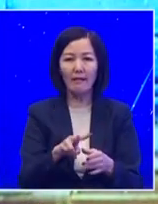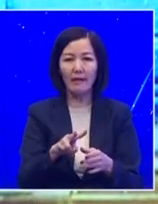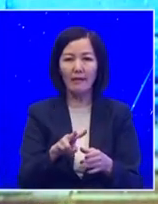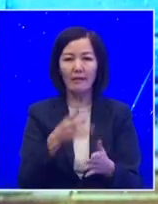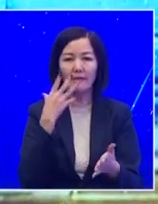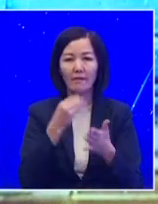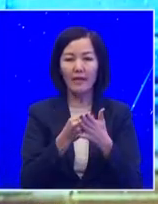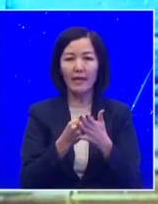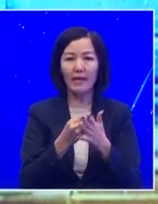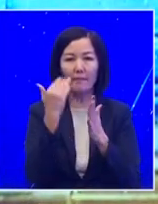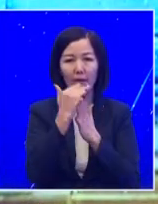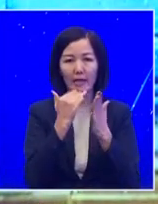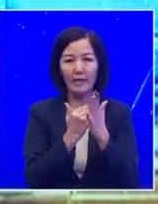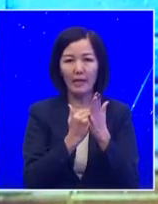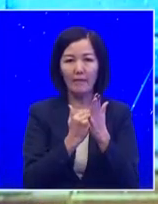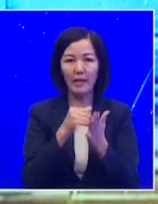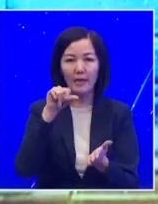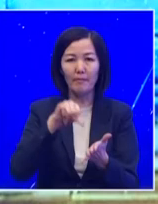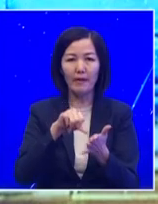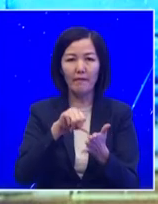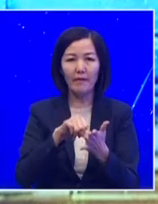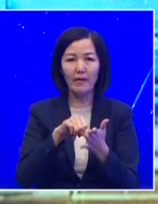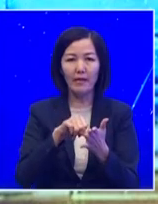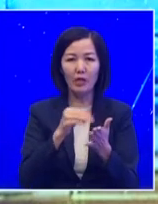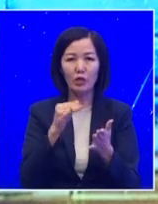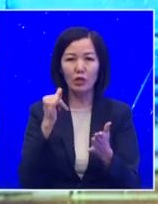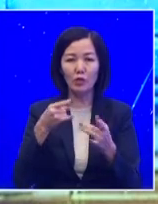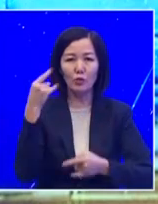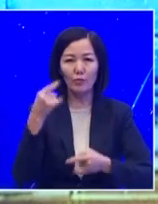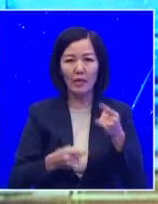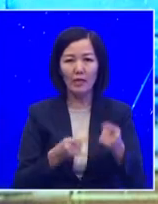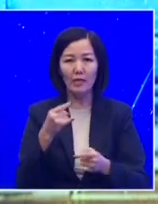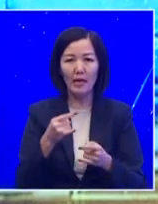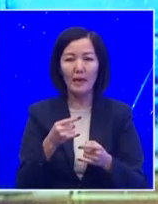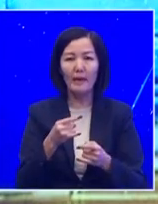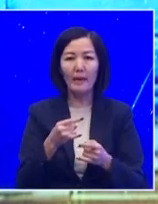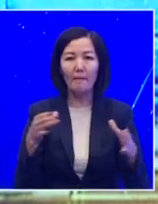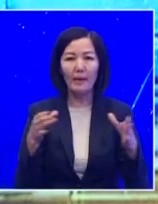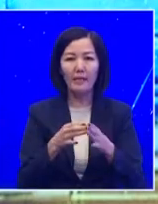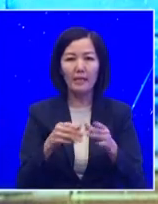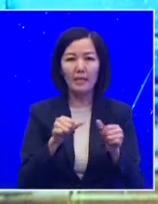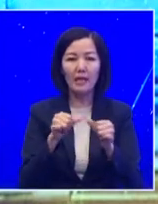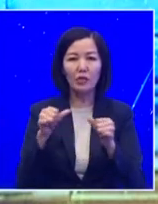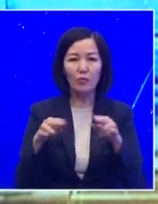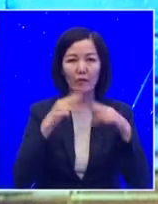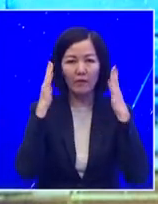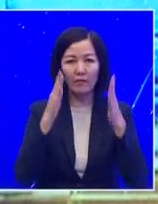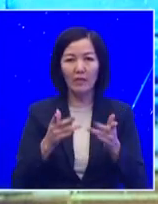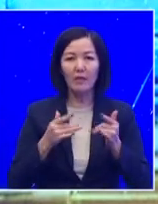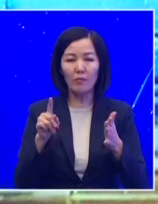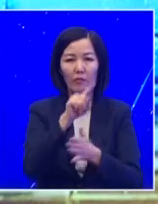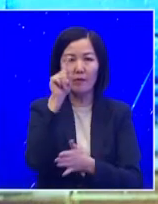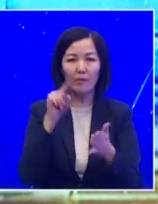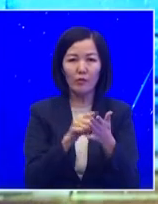приоритеты своей деятельности на брифинге, прошедшем на площадке ЖТСУ-Медиа. По мнению партийцев, особого внимания требуют